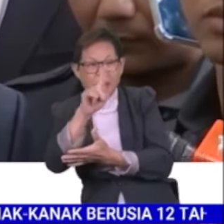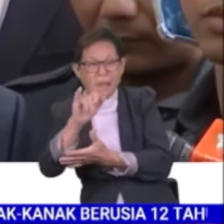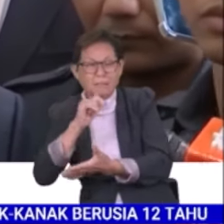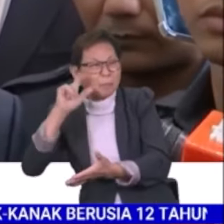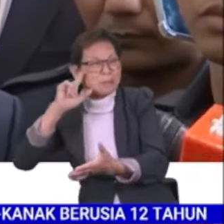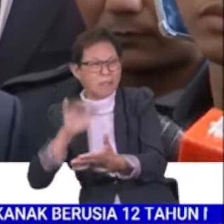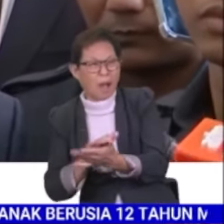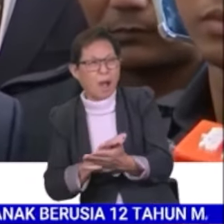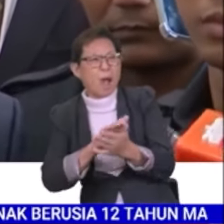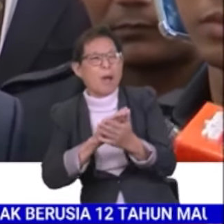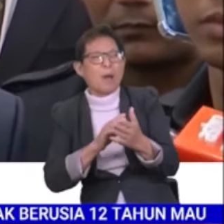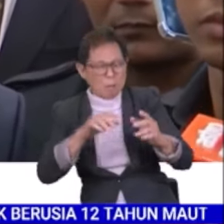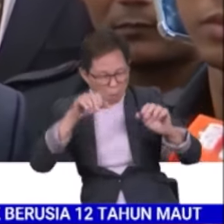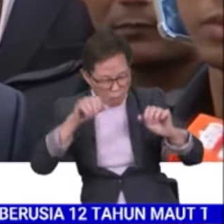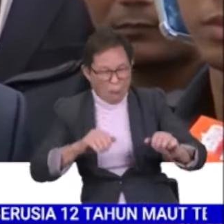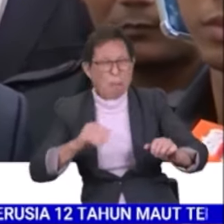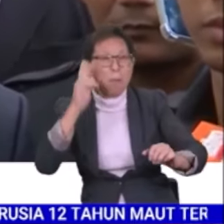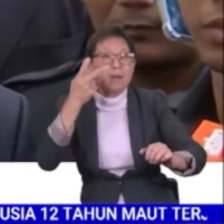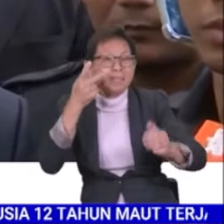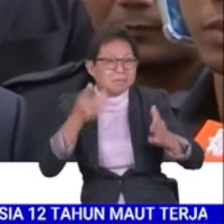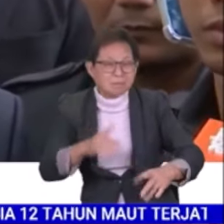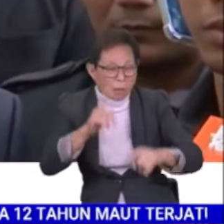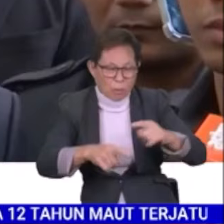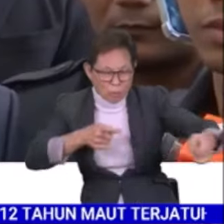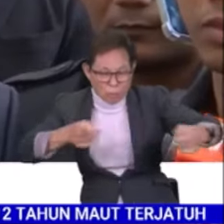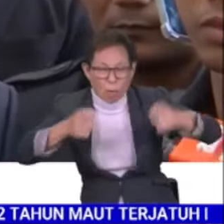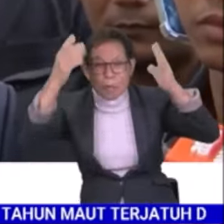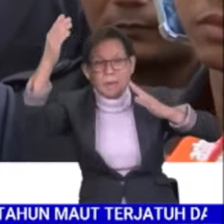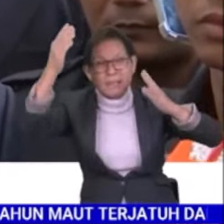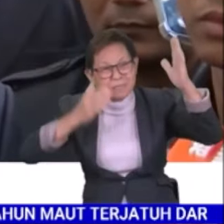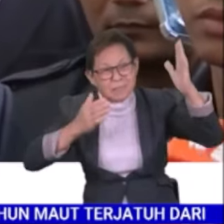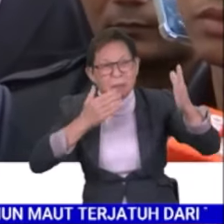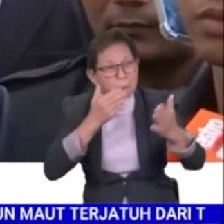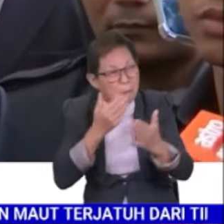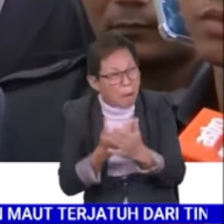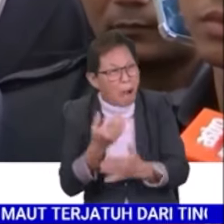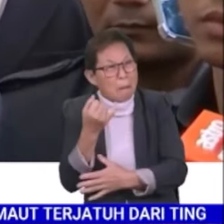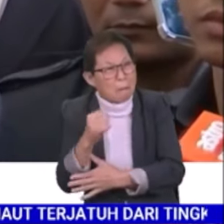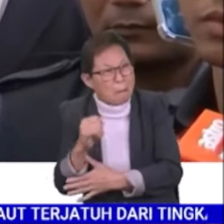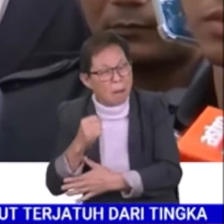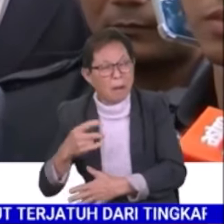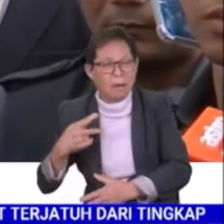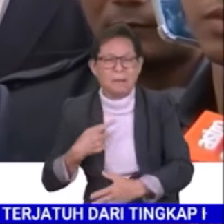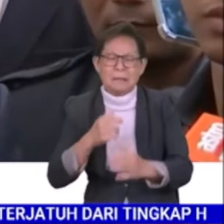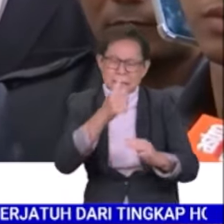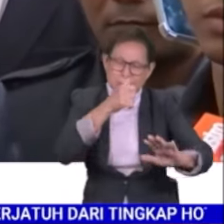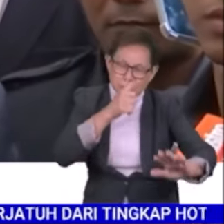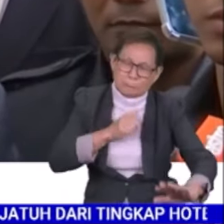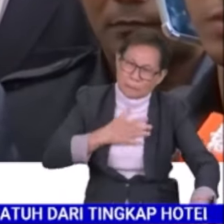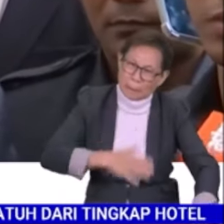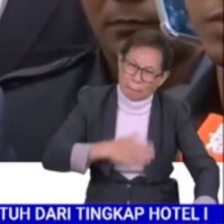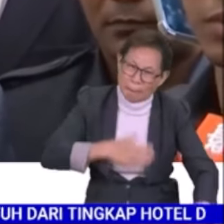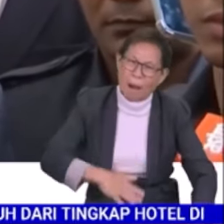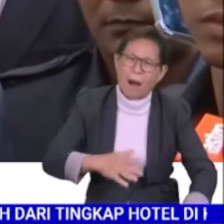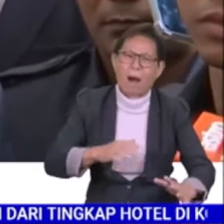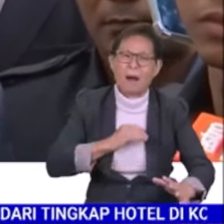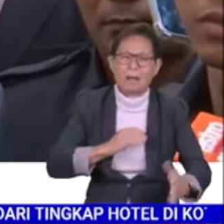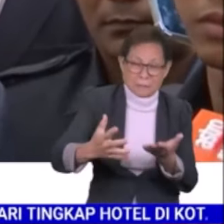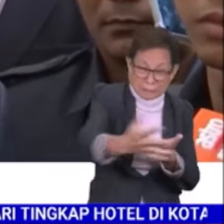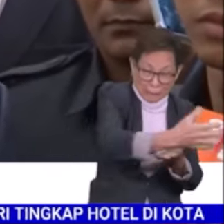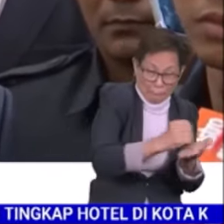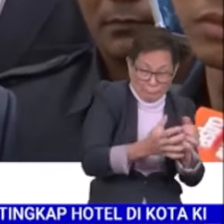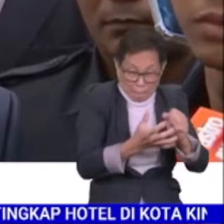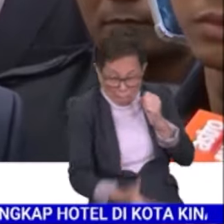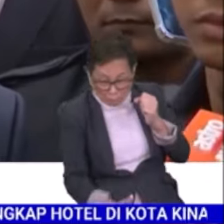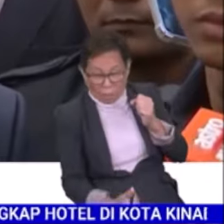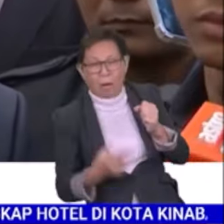mengurus negara dengan baik. Jadi sabarlah sekejap. Itu pun saya dah lebih dah hasil yang banyak itu saya cuba curahkan. Ya.